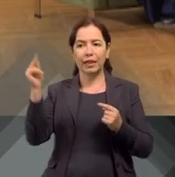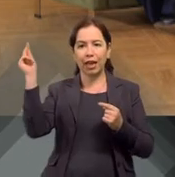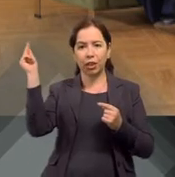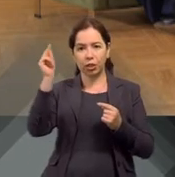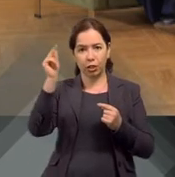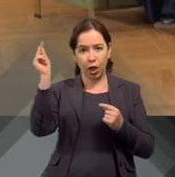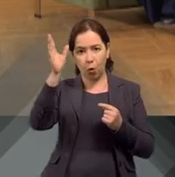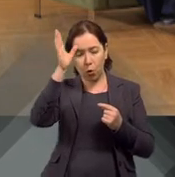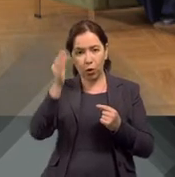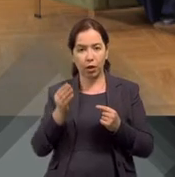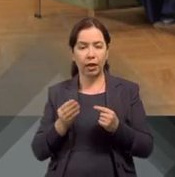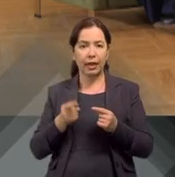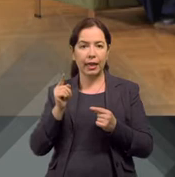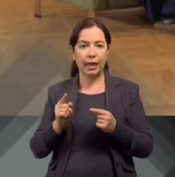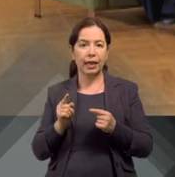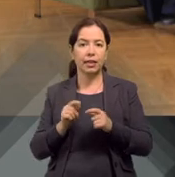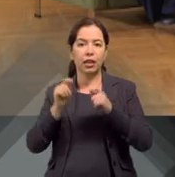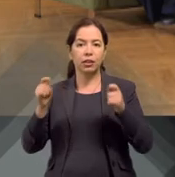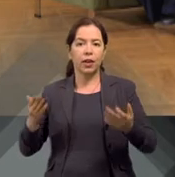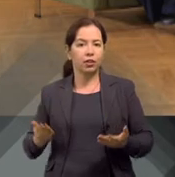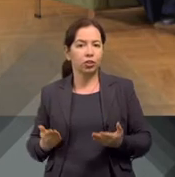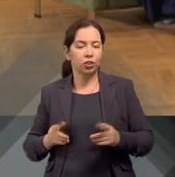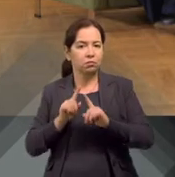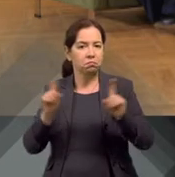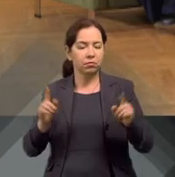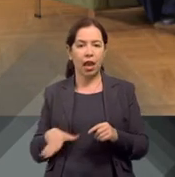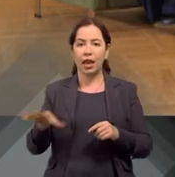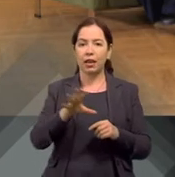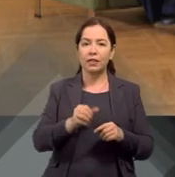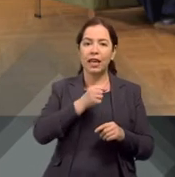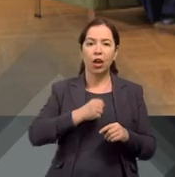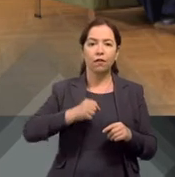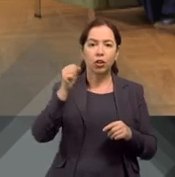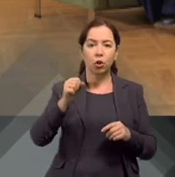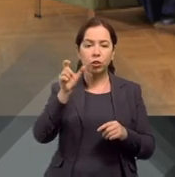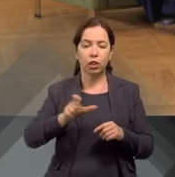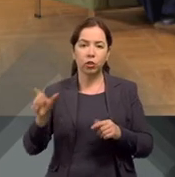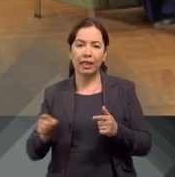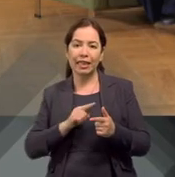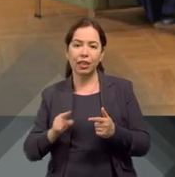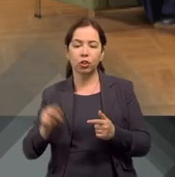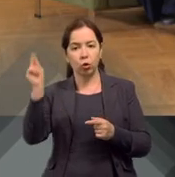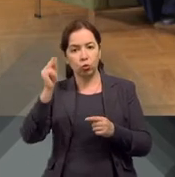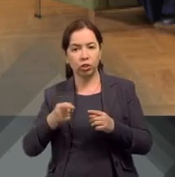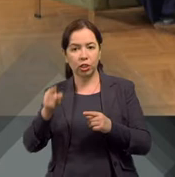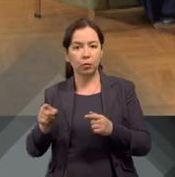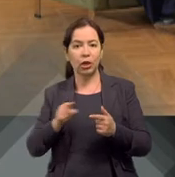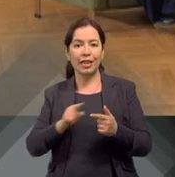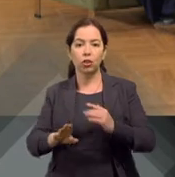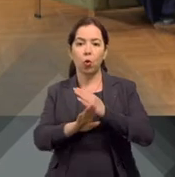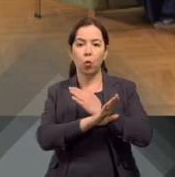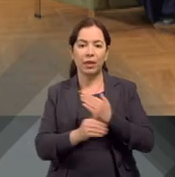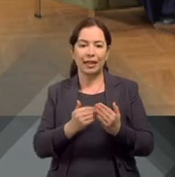открывает жизнь совсем другой стороны. Все взрослые люди, они либо учатся этому, либо умирают раньше